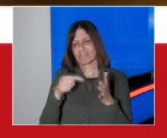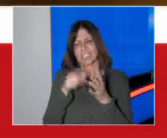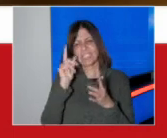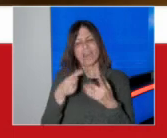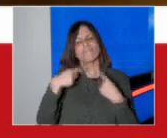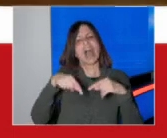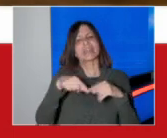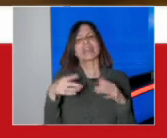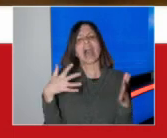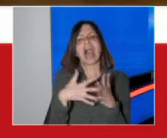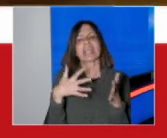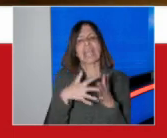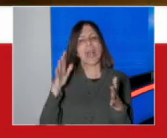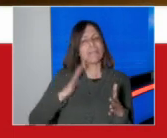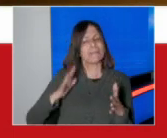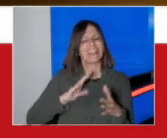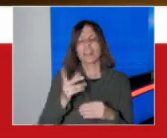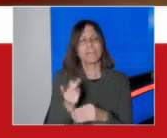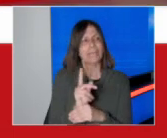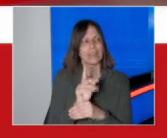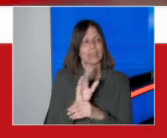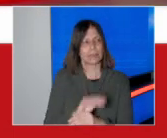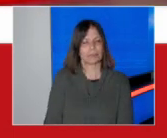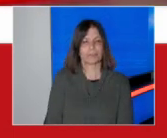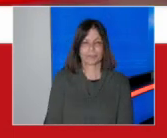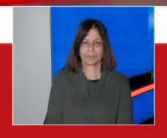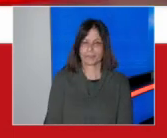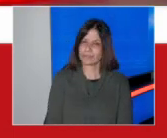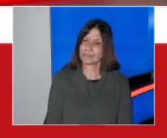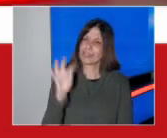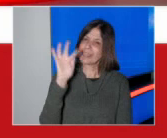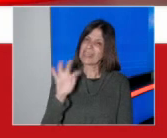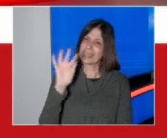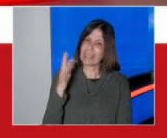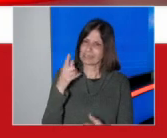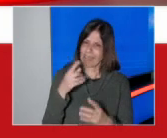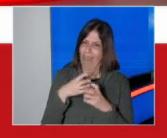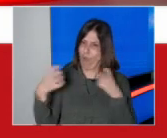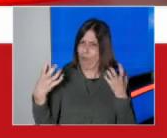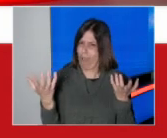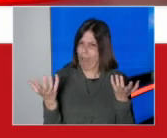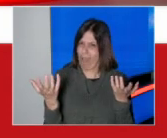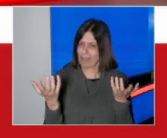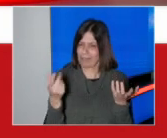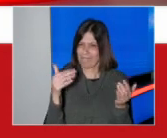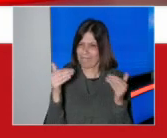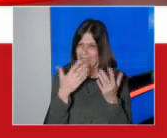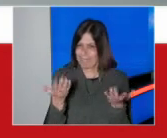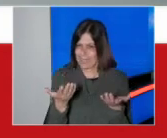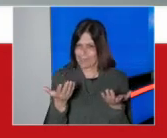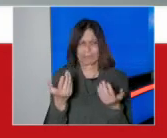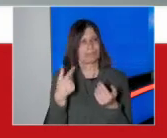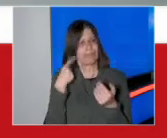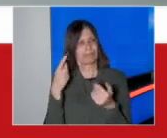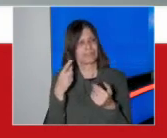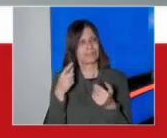צריך ועדת חקירה ממלכתית מיידית. טוב, כי טיקטוק זה לא להיט, זה ארוך מדי, לא? מצד שני, אבל אני חושב